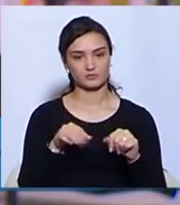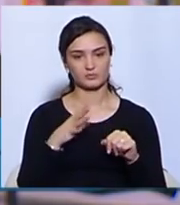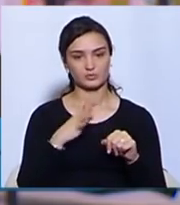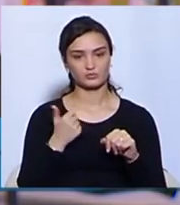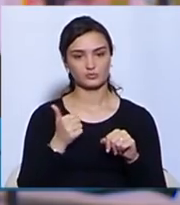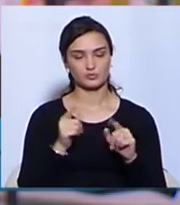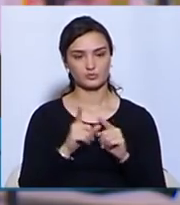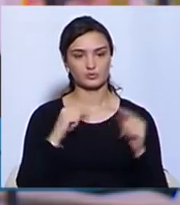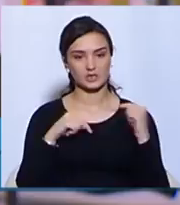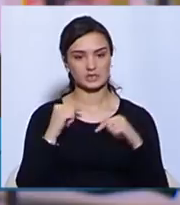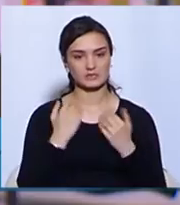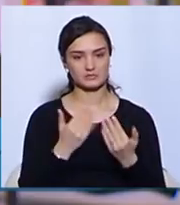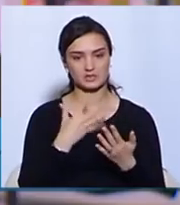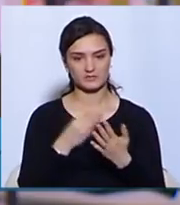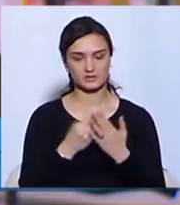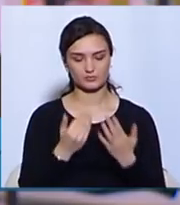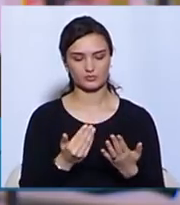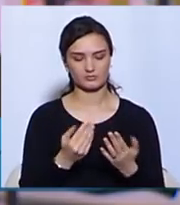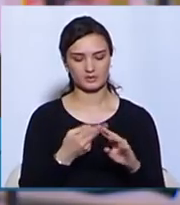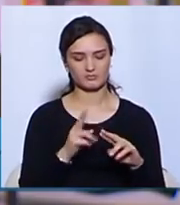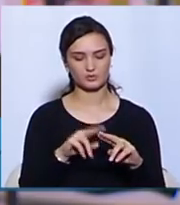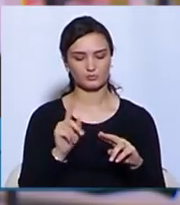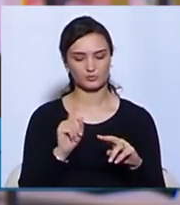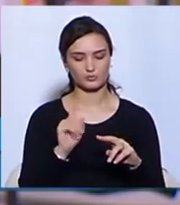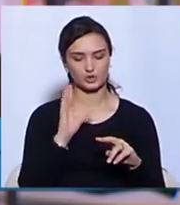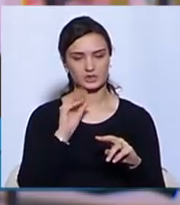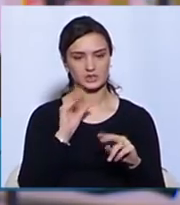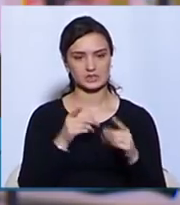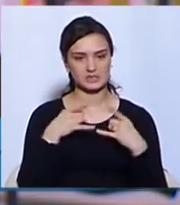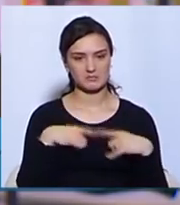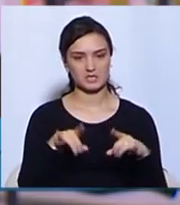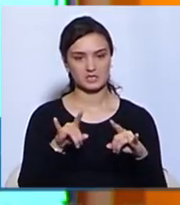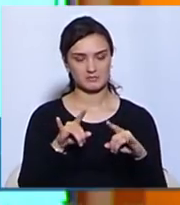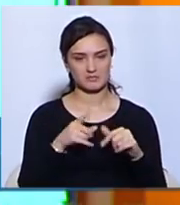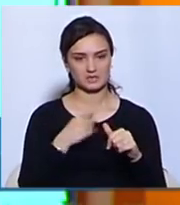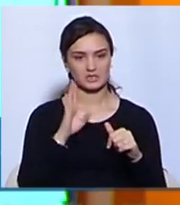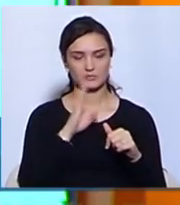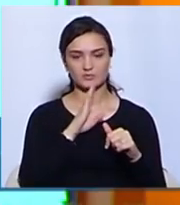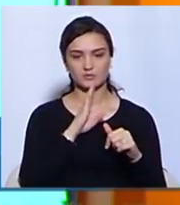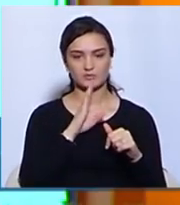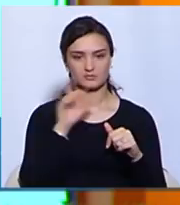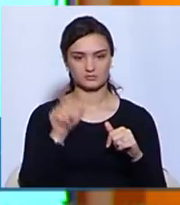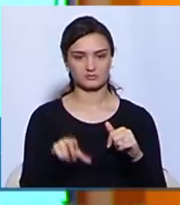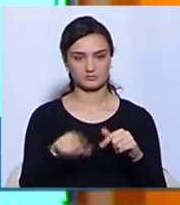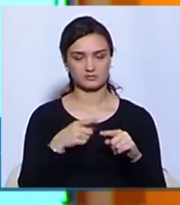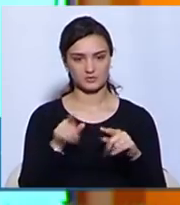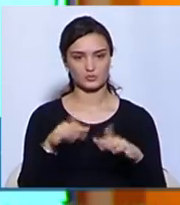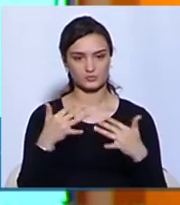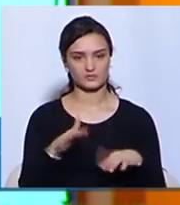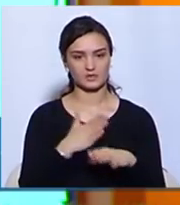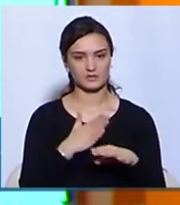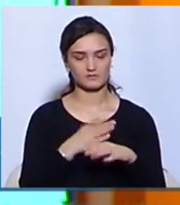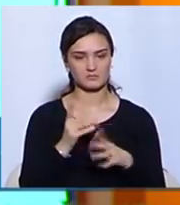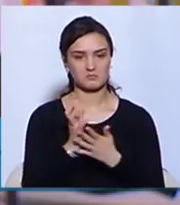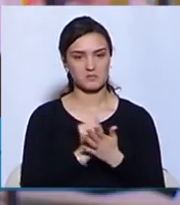მოხდეს როგორც ორგანიზმის თავისებურება, იმიტომ რომ როდესაც იბადება მდედრობითი სქესის ინდივიდი, იმას აქვს უკვე